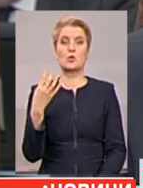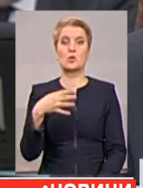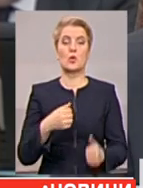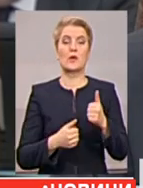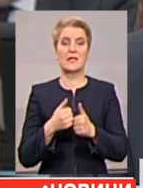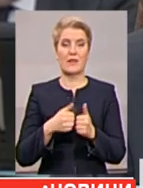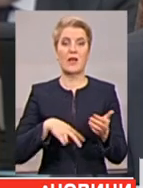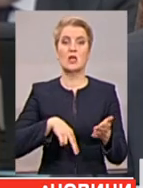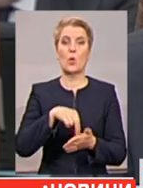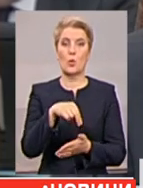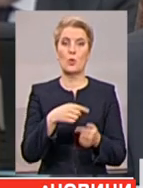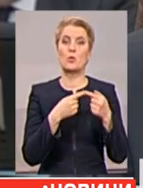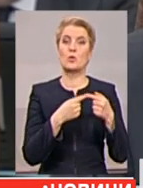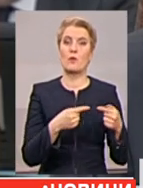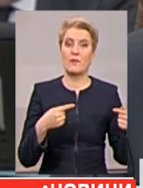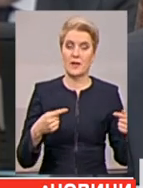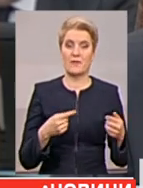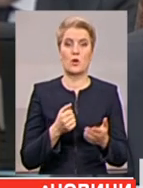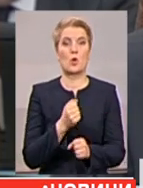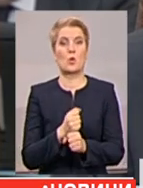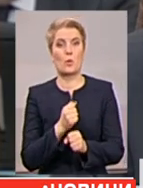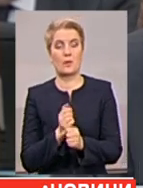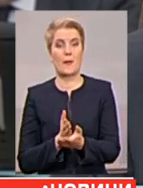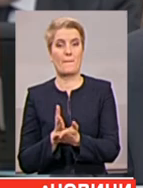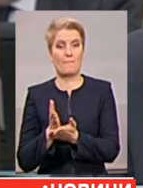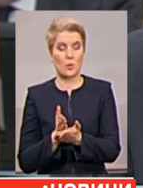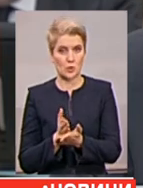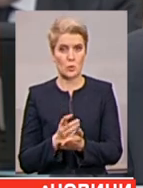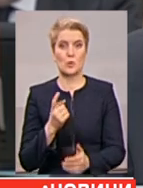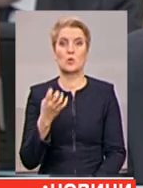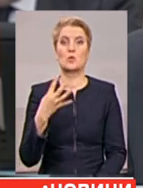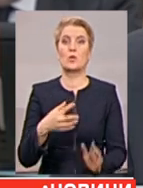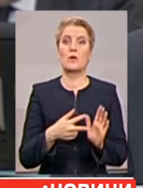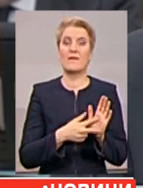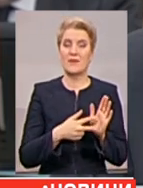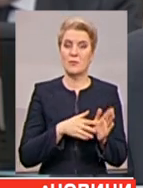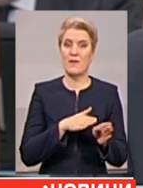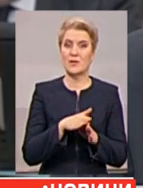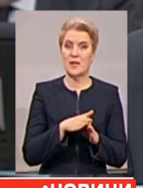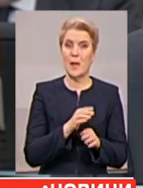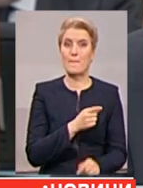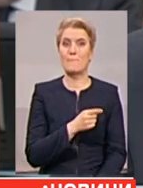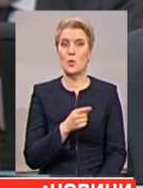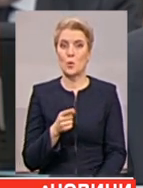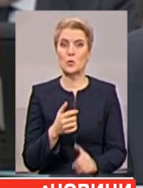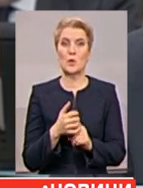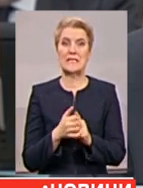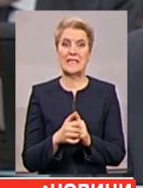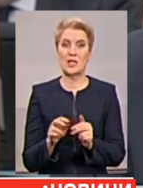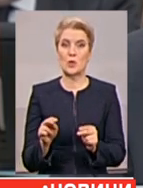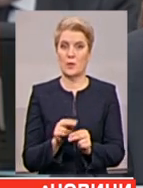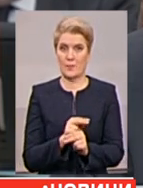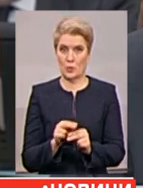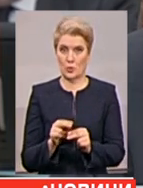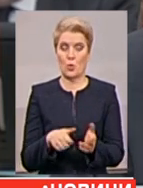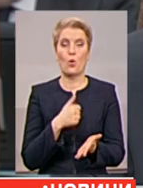закупівлю робіт, товарів та послуг, з яких 148 на виконання робіт з поточного та середнього та дрібного ремонту. Основні